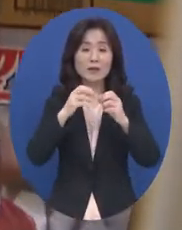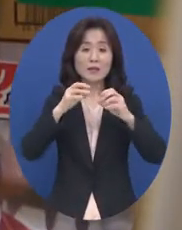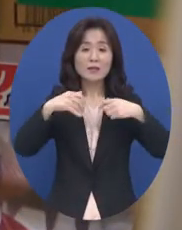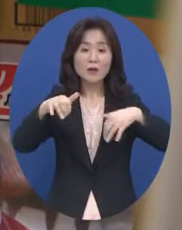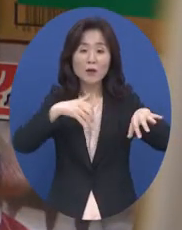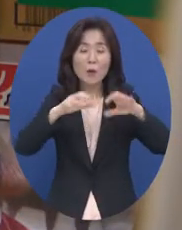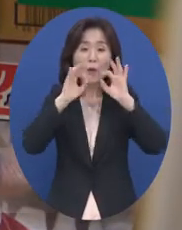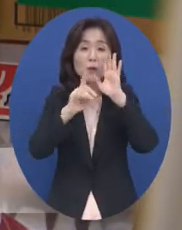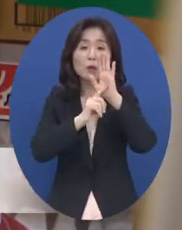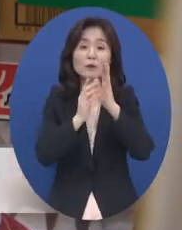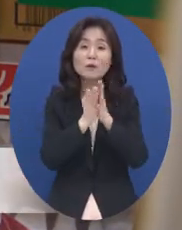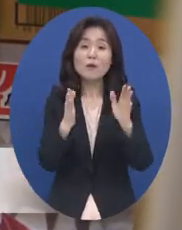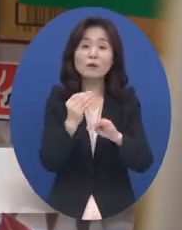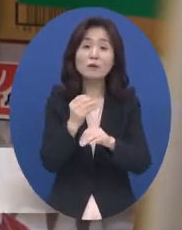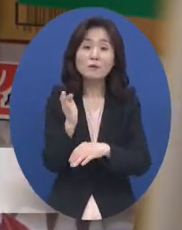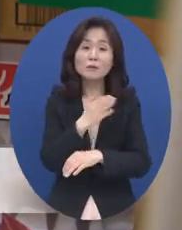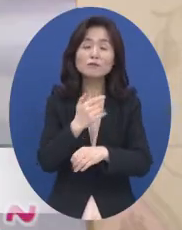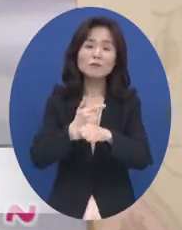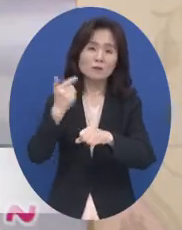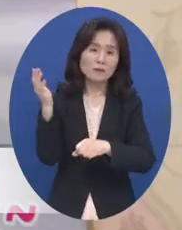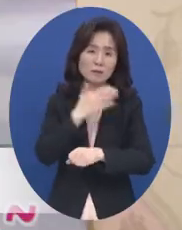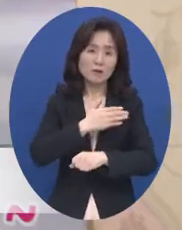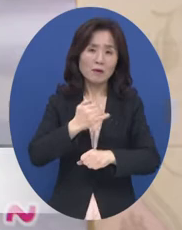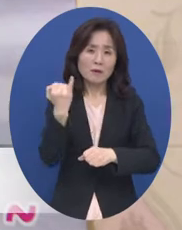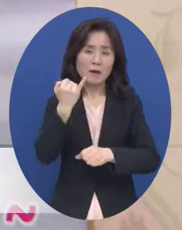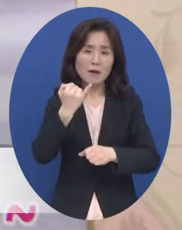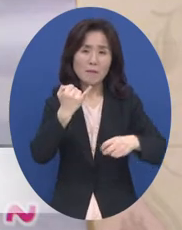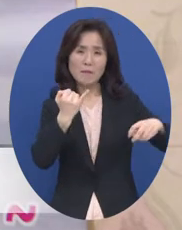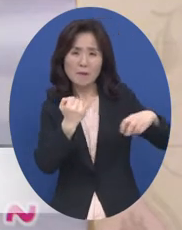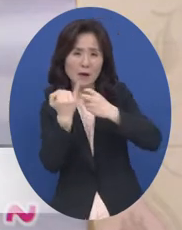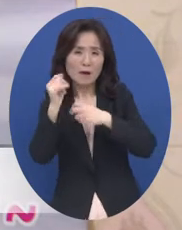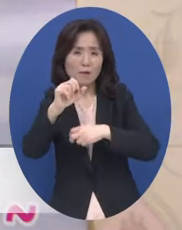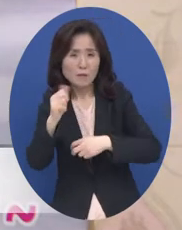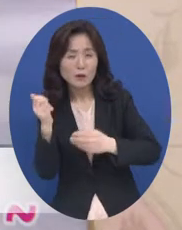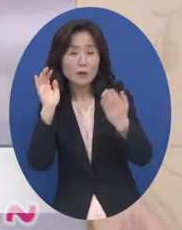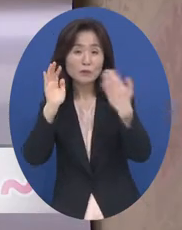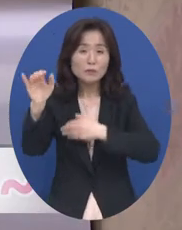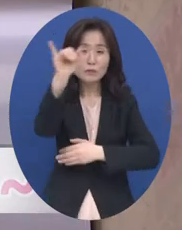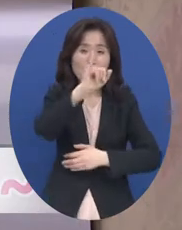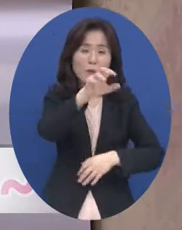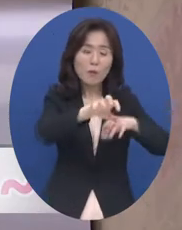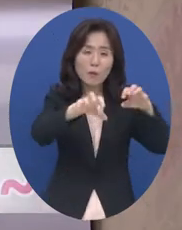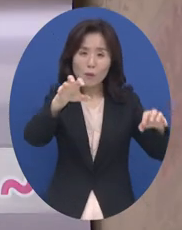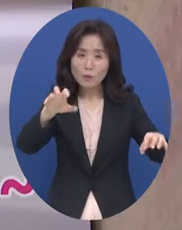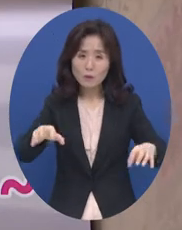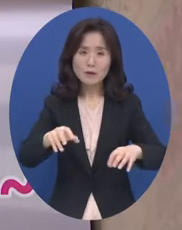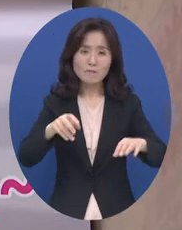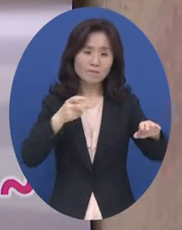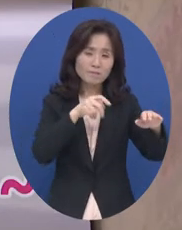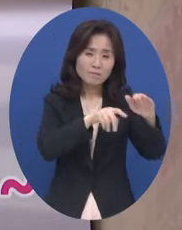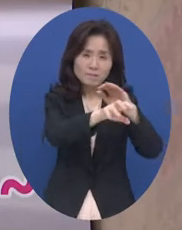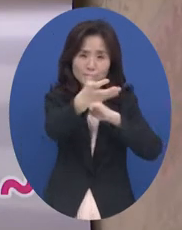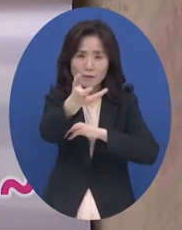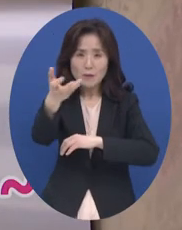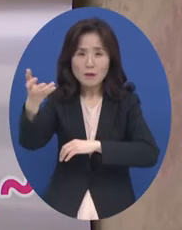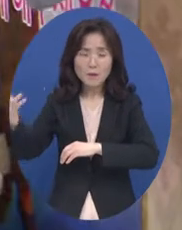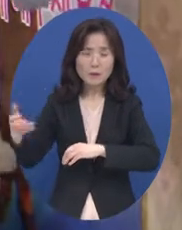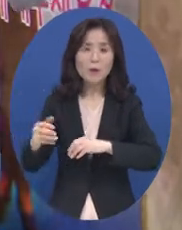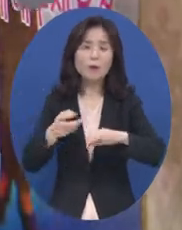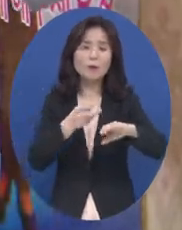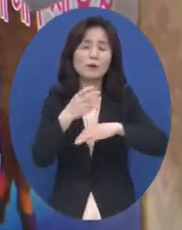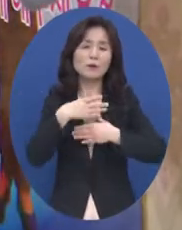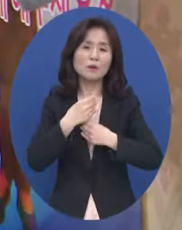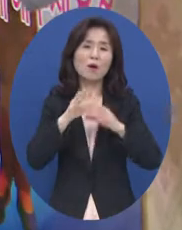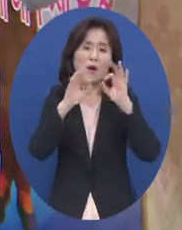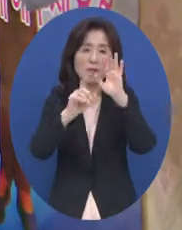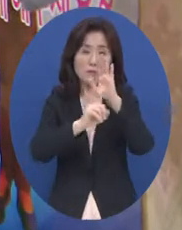전. 아내의 교통사고를 계기로 전국 곳곳을 누비며 교통안전 캠페인을 벌였습니다. 코로나19가